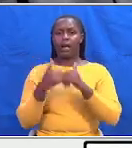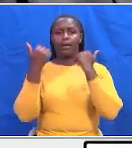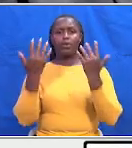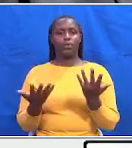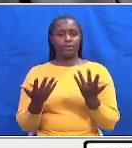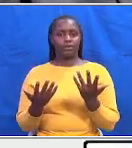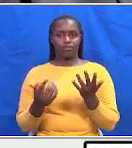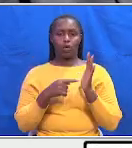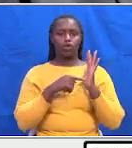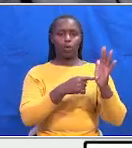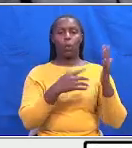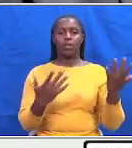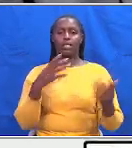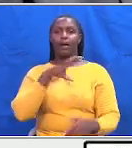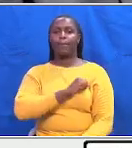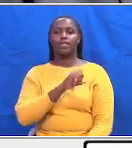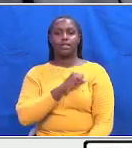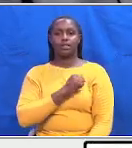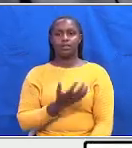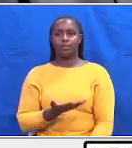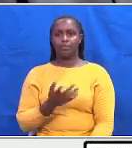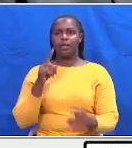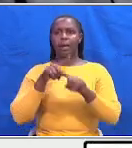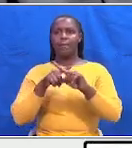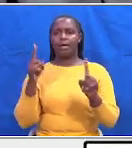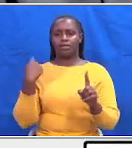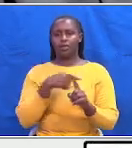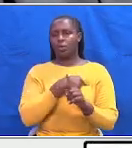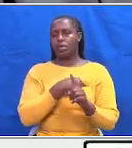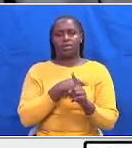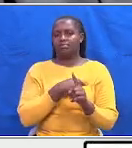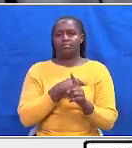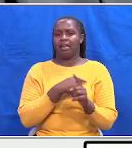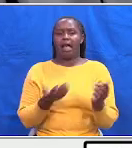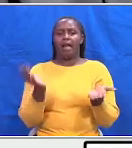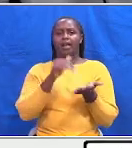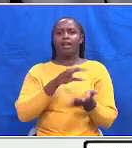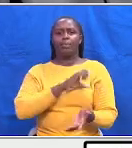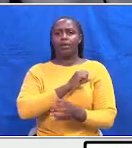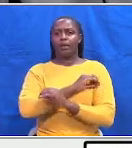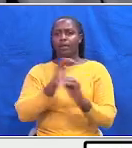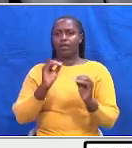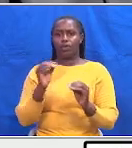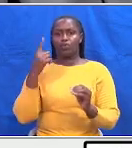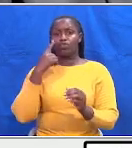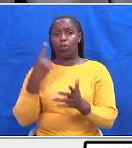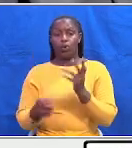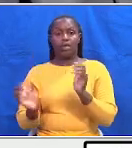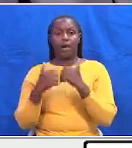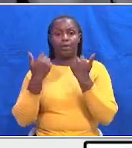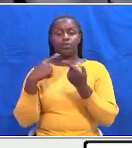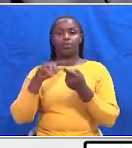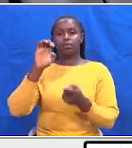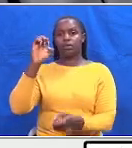That is a demonstration of patience. But we have reached the peak. If you look at what happened to colleagues in Egerton